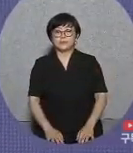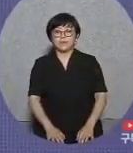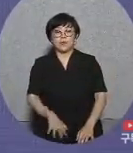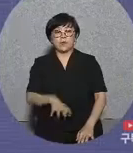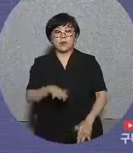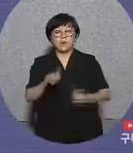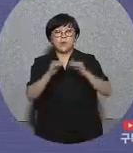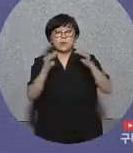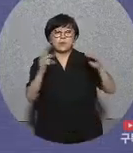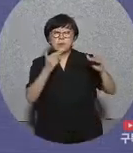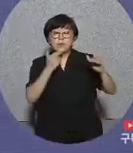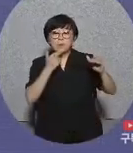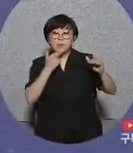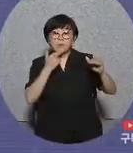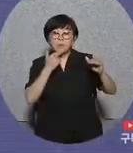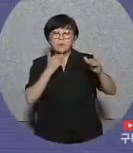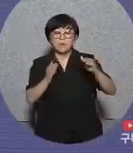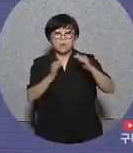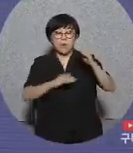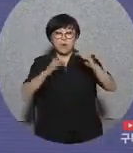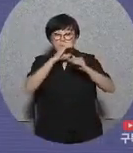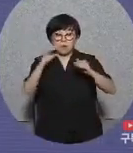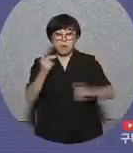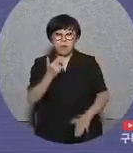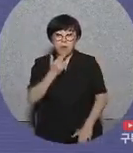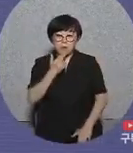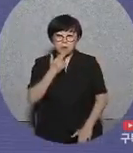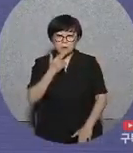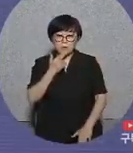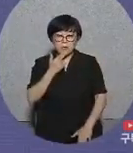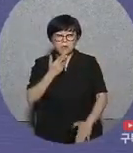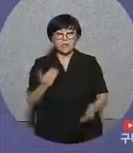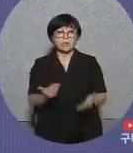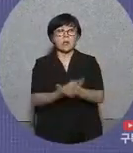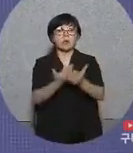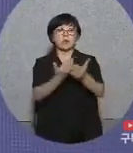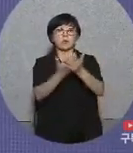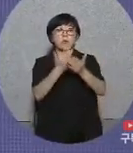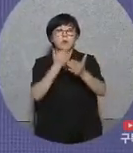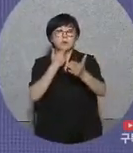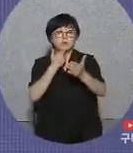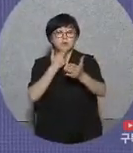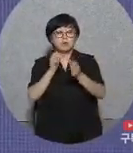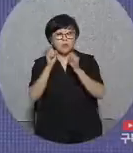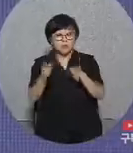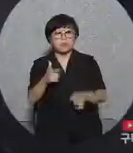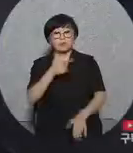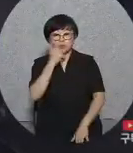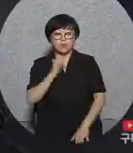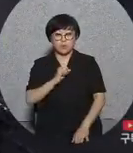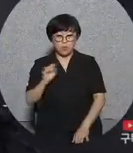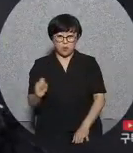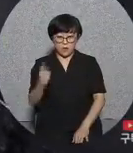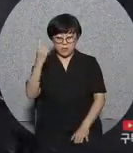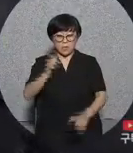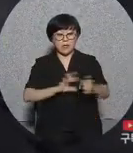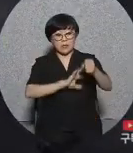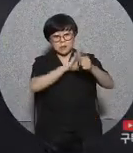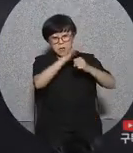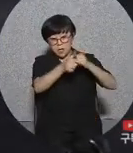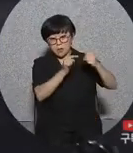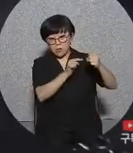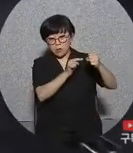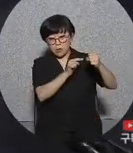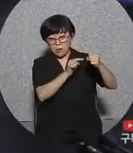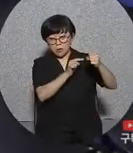불평등과 굴 공정에 의한 저성장 기회 부족이 원인입니다 세계적으로 본다면